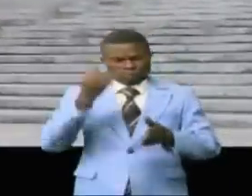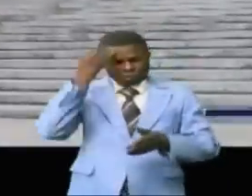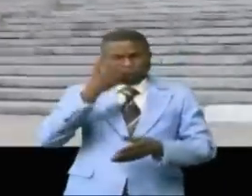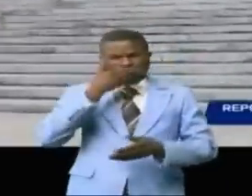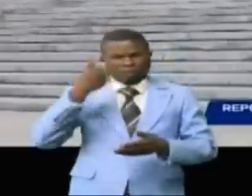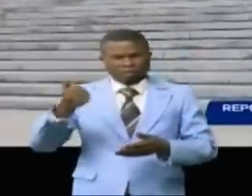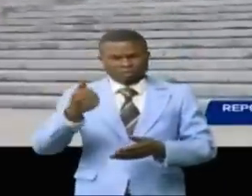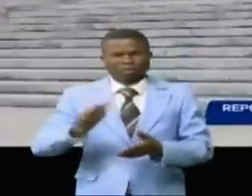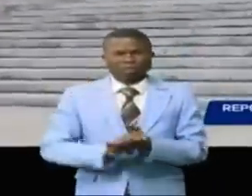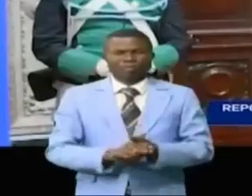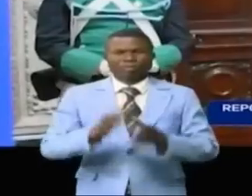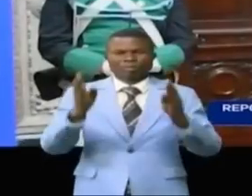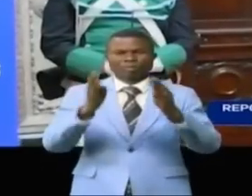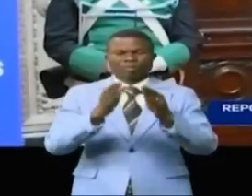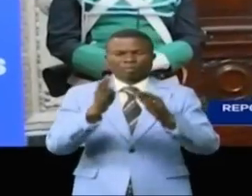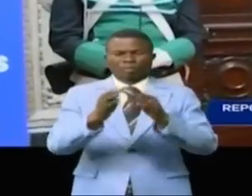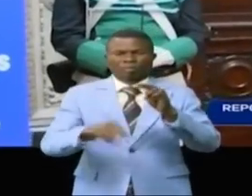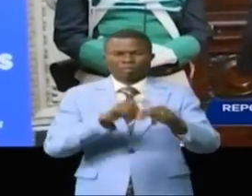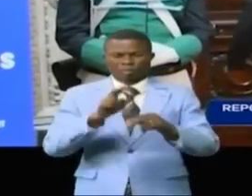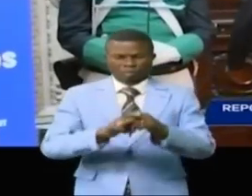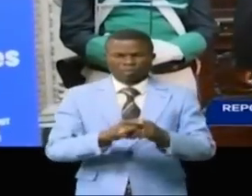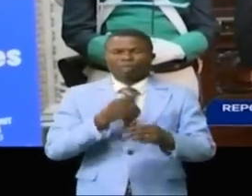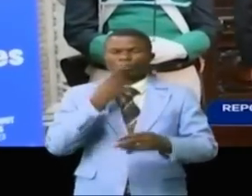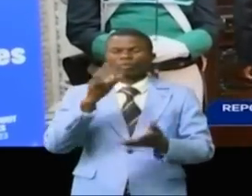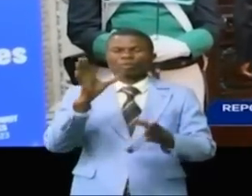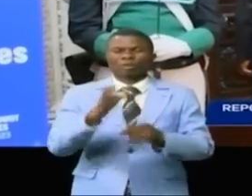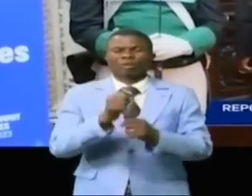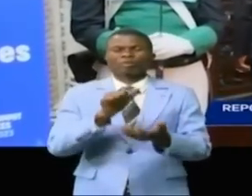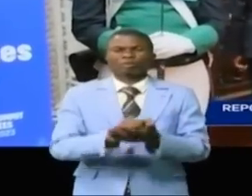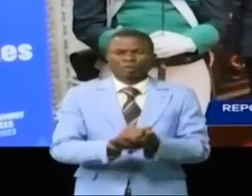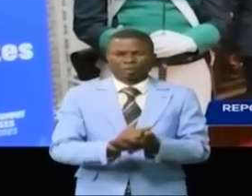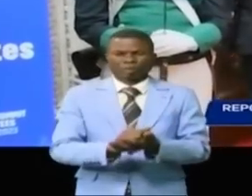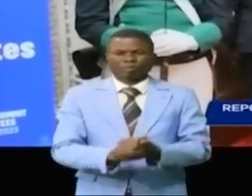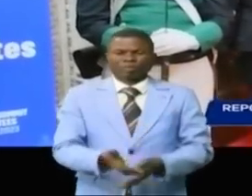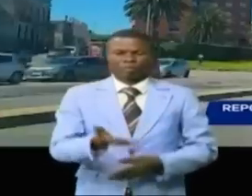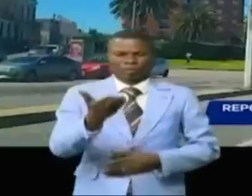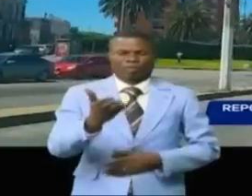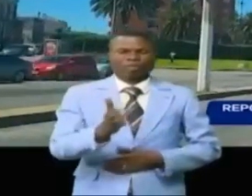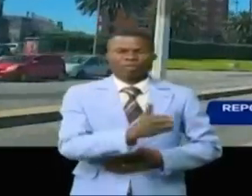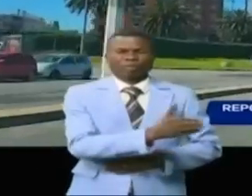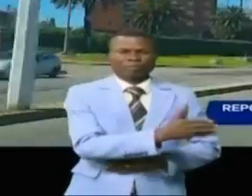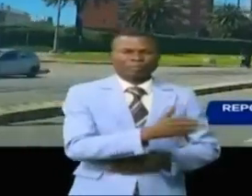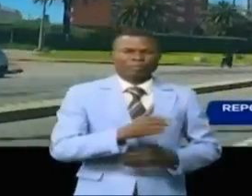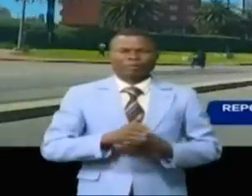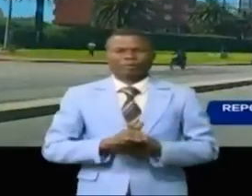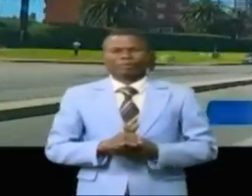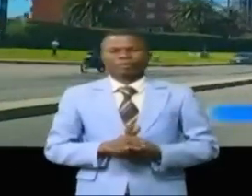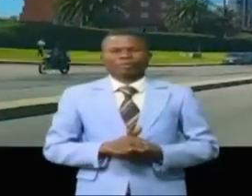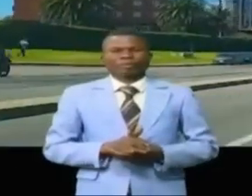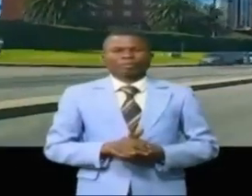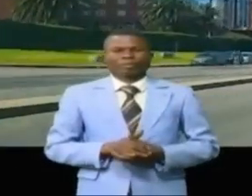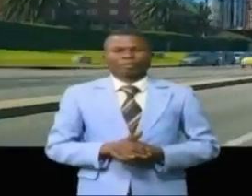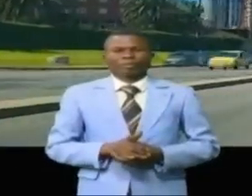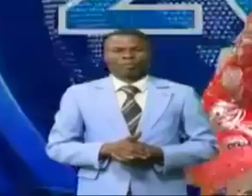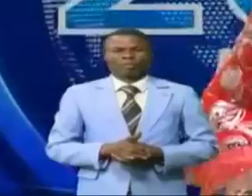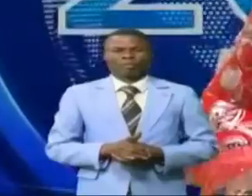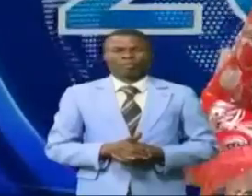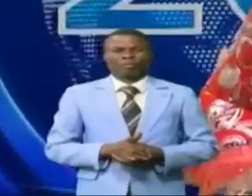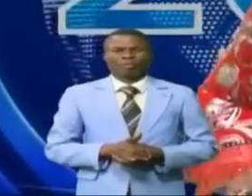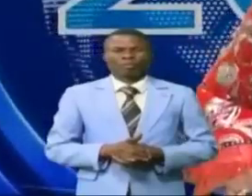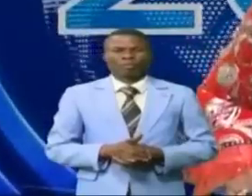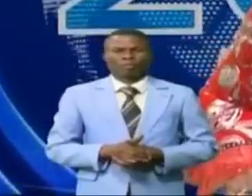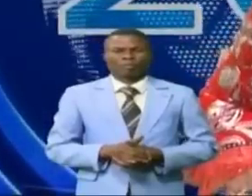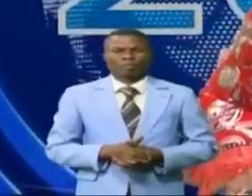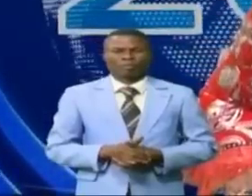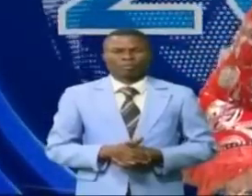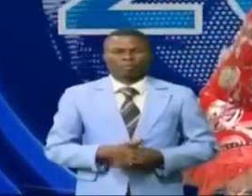le numéro 2 de l'Assemblée nationale, le professeur André Mbata Betukume Soumangou, chef de la délégation congolaise à Uruguay.